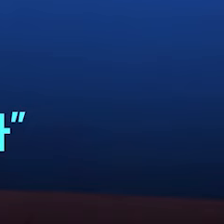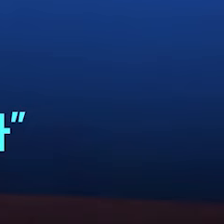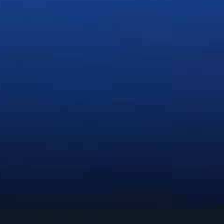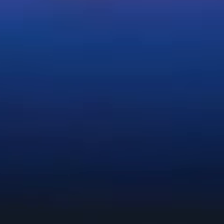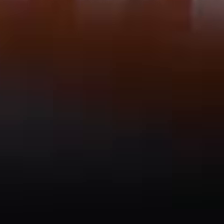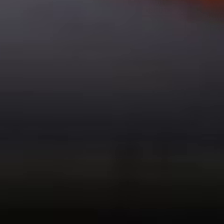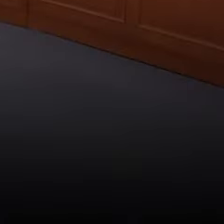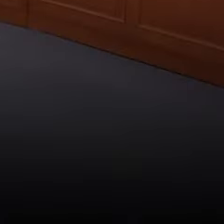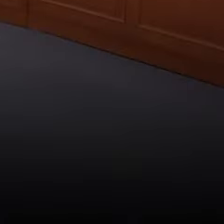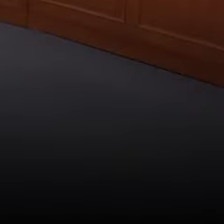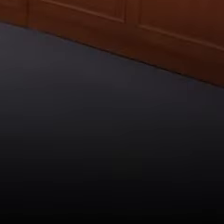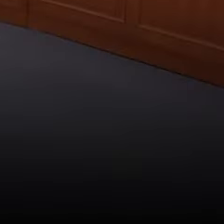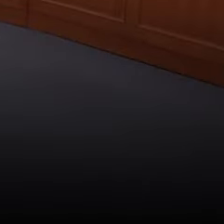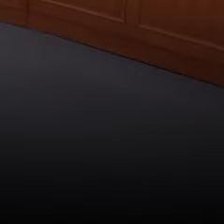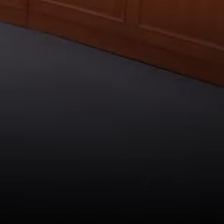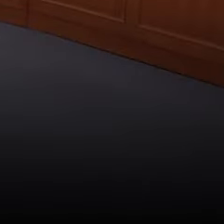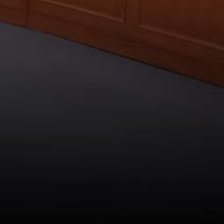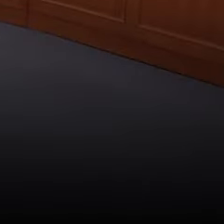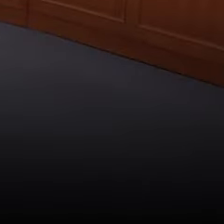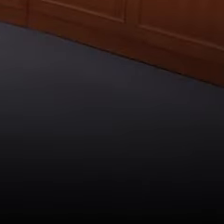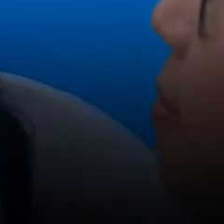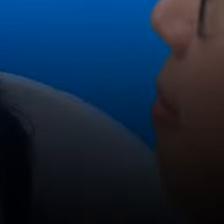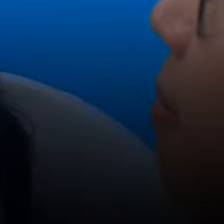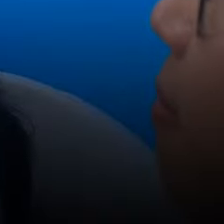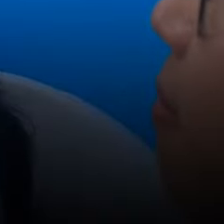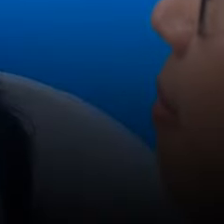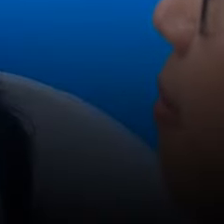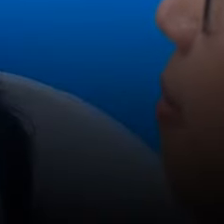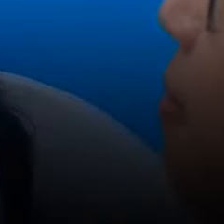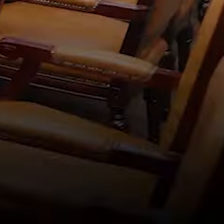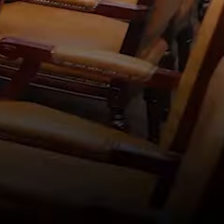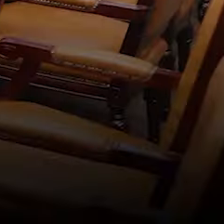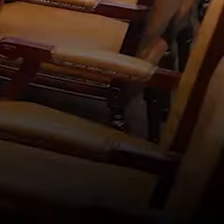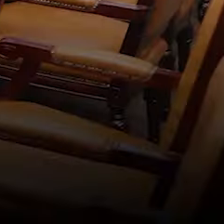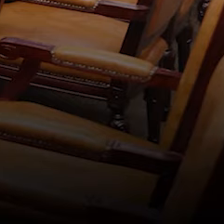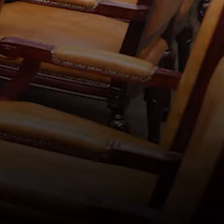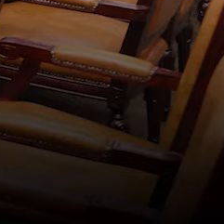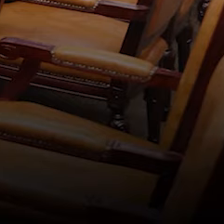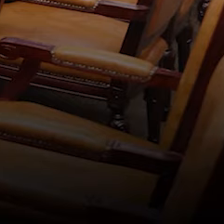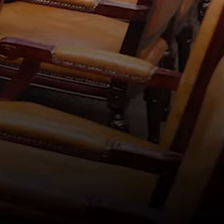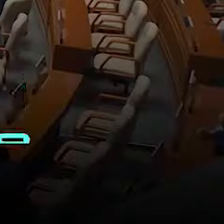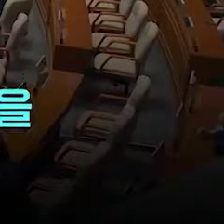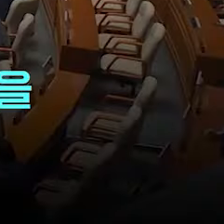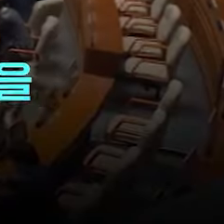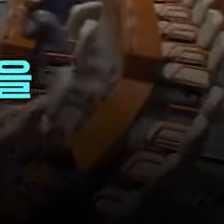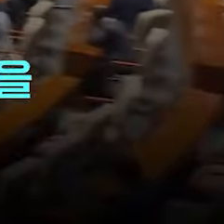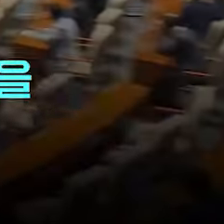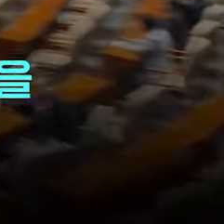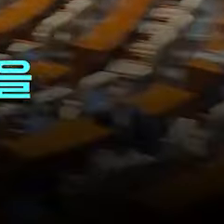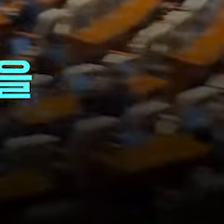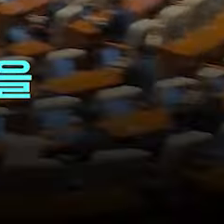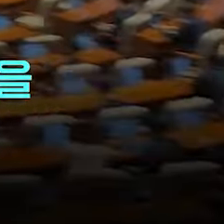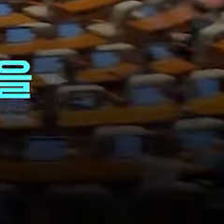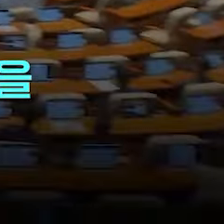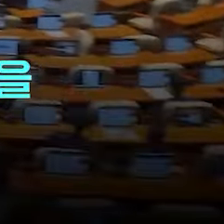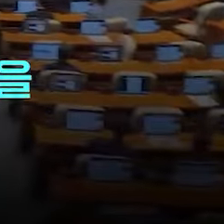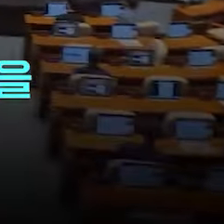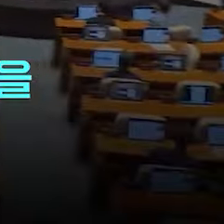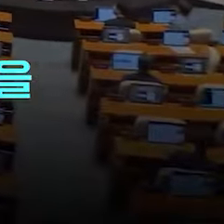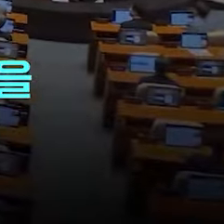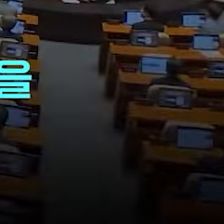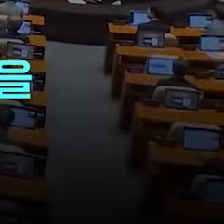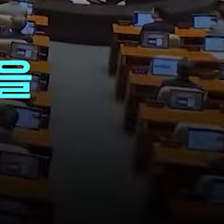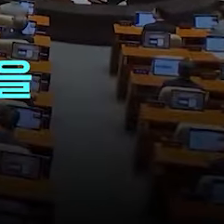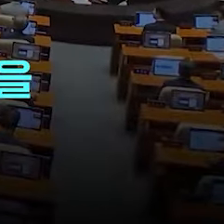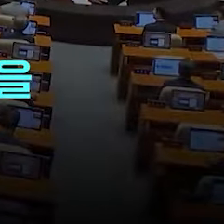있습니다. 민주당 등 야권은 김건희 특검법과 최상병 특검법, 지역사패법을 연휴 직후